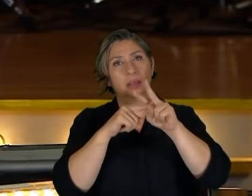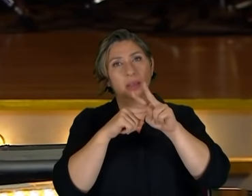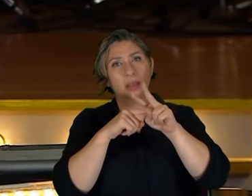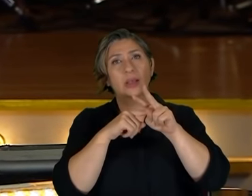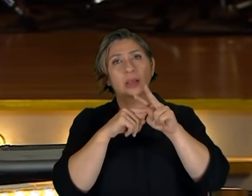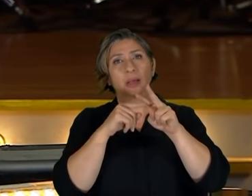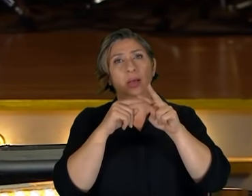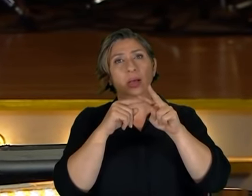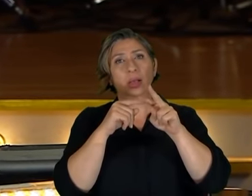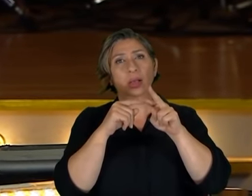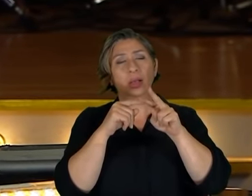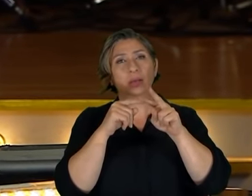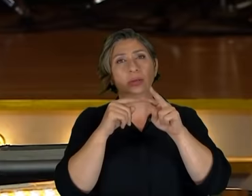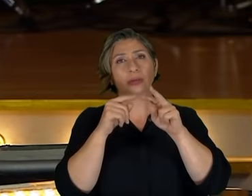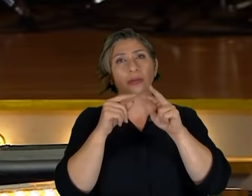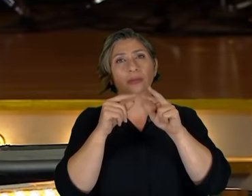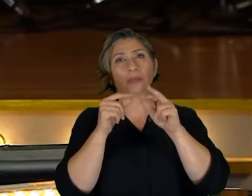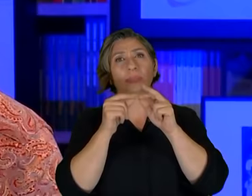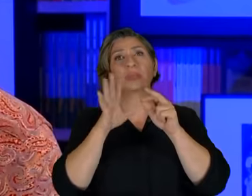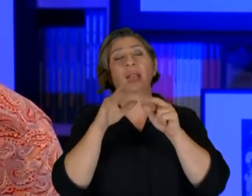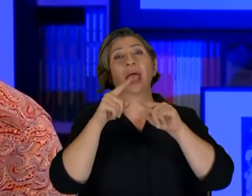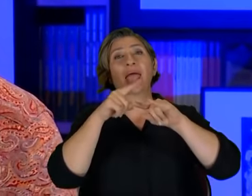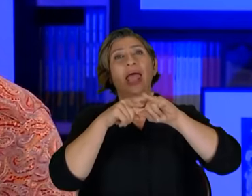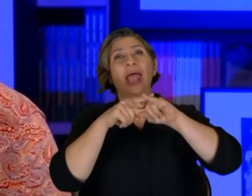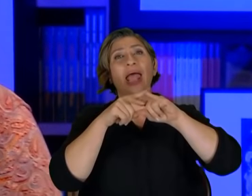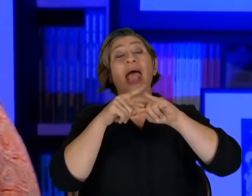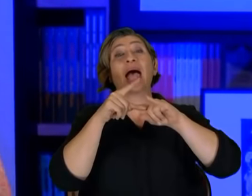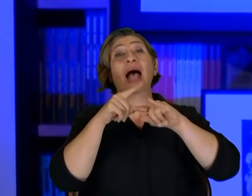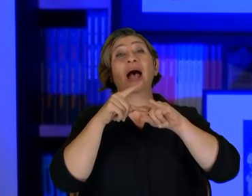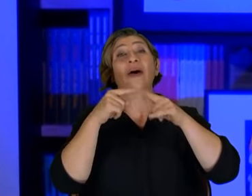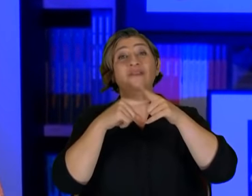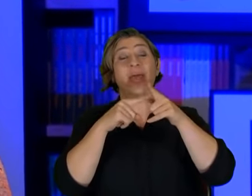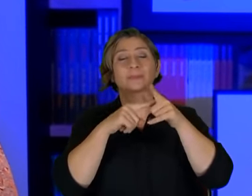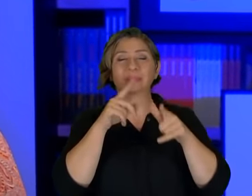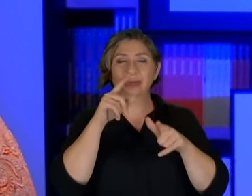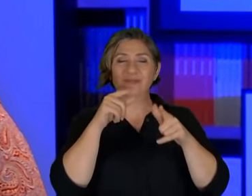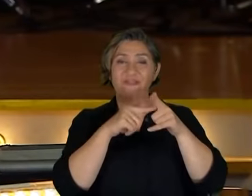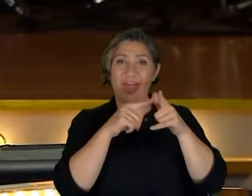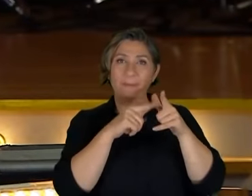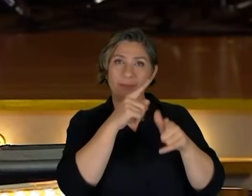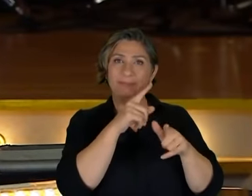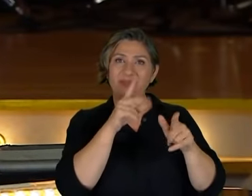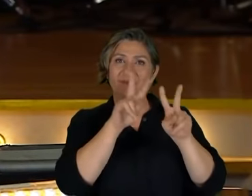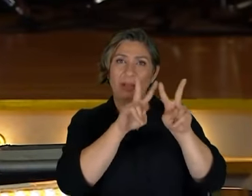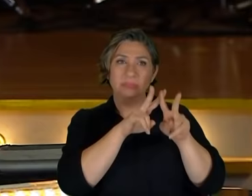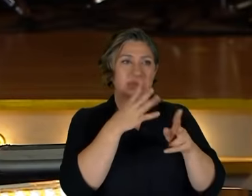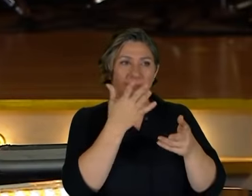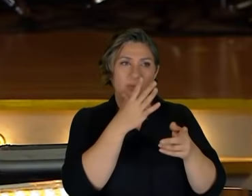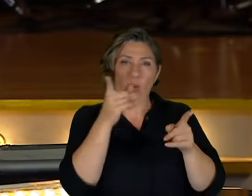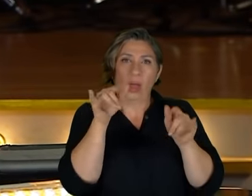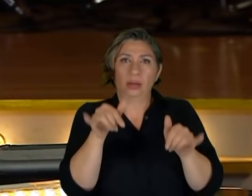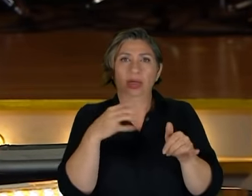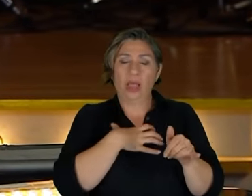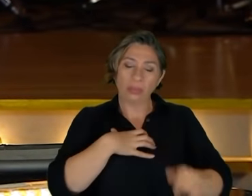Bobby McFerrin. Ay, Bobby McFerrin değil. Öbürü Happy'nin oğlanı. Pharrell Williams. Ha, Pharrell Williams da ne biliyorsa oluyor. O da